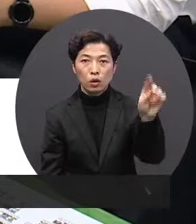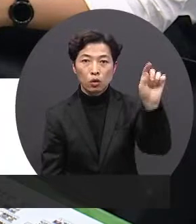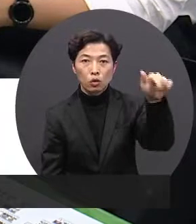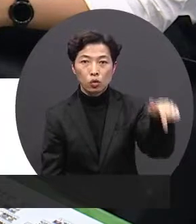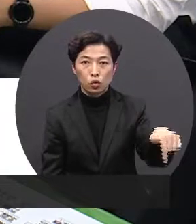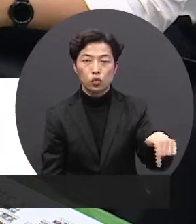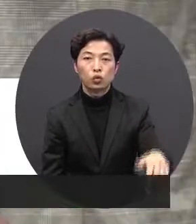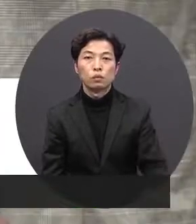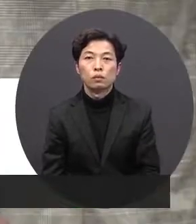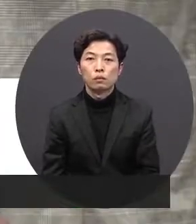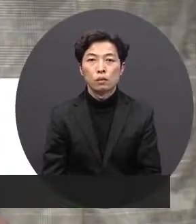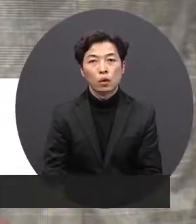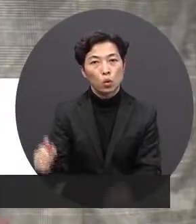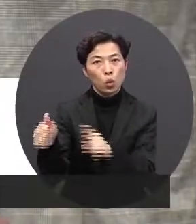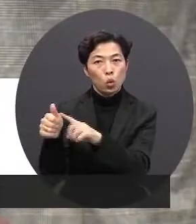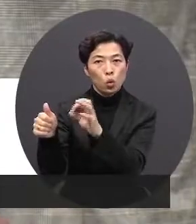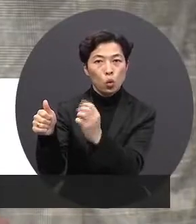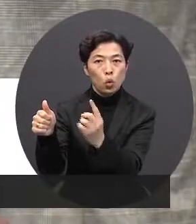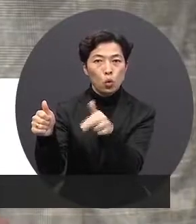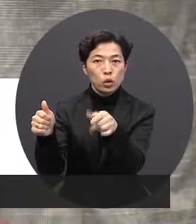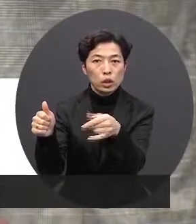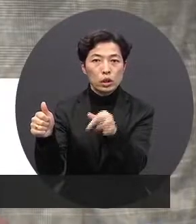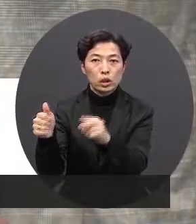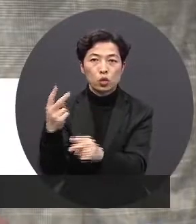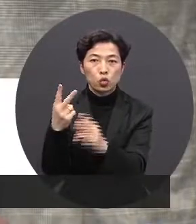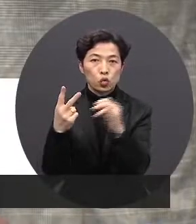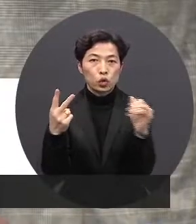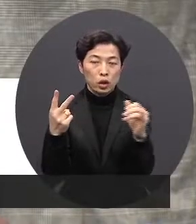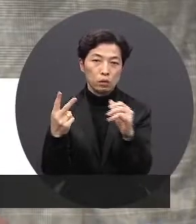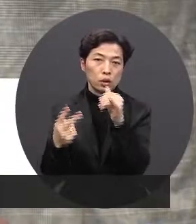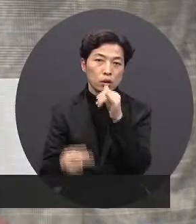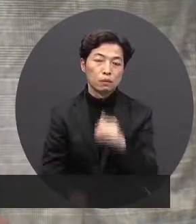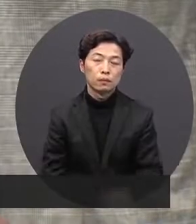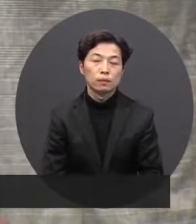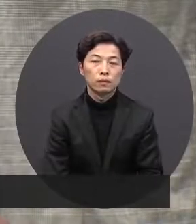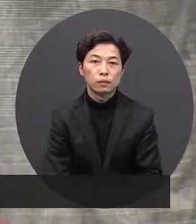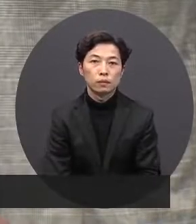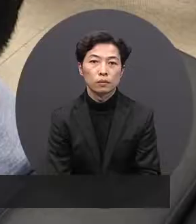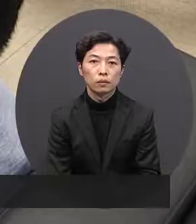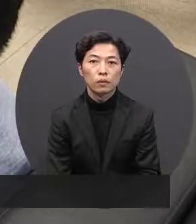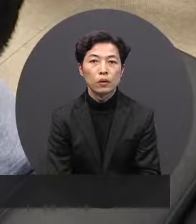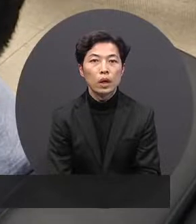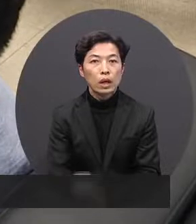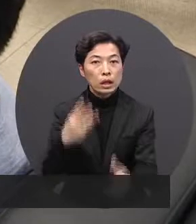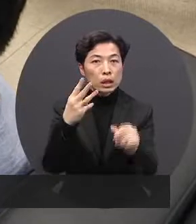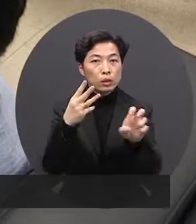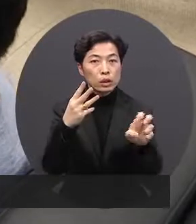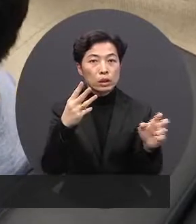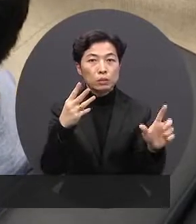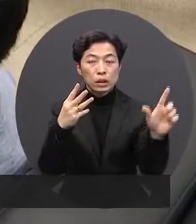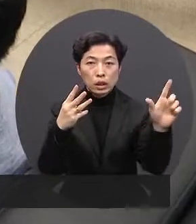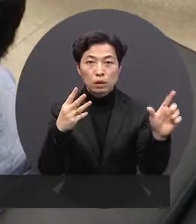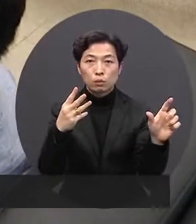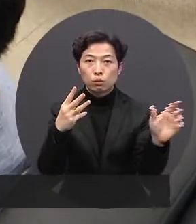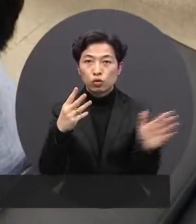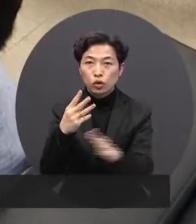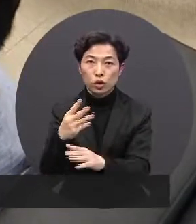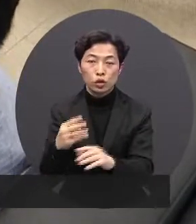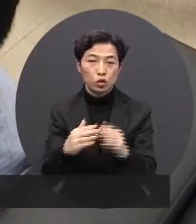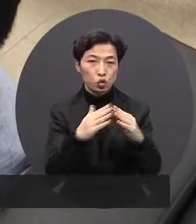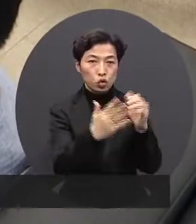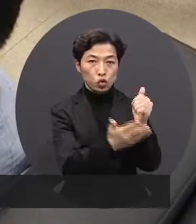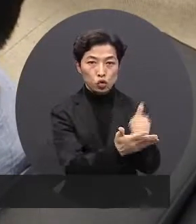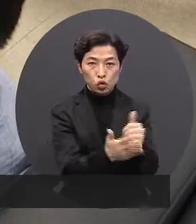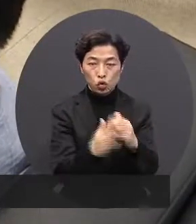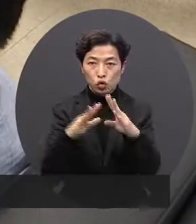안전행정부 1차관과 오재세 전 의원 2명으로 늘었습니다. 21일 모레부터는 군수와 군의원